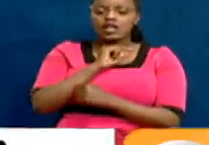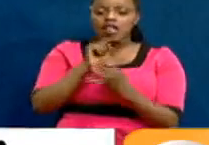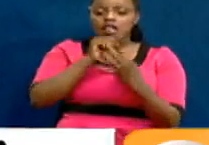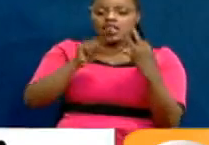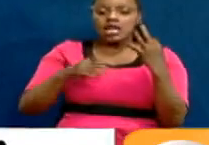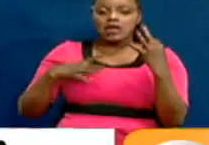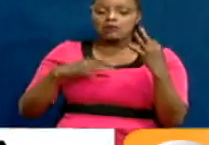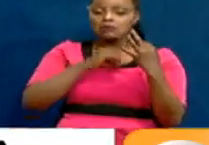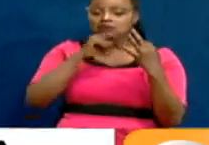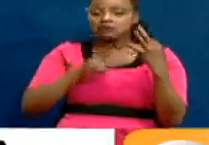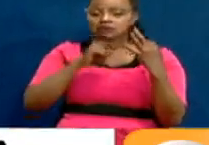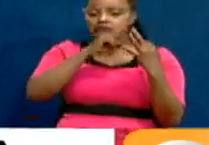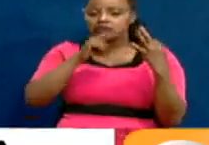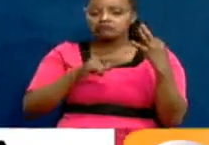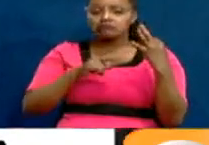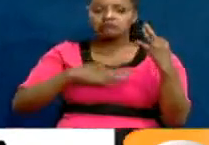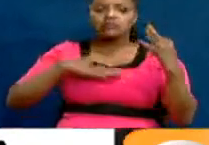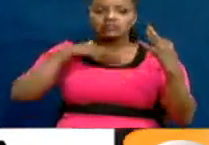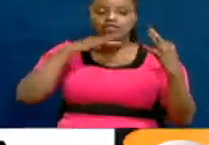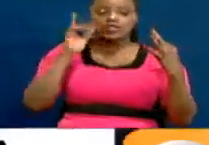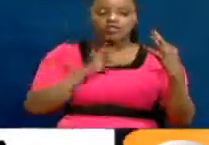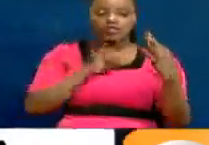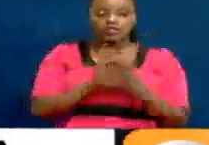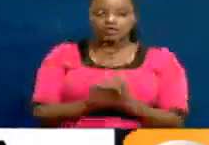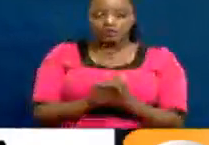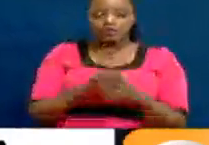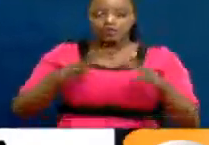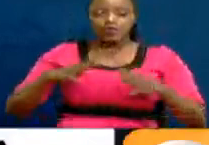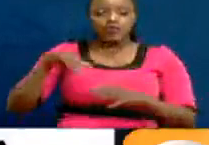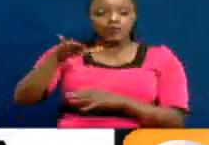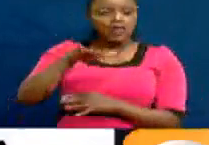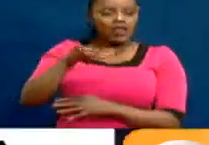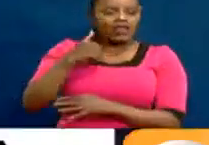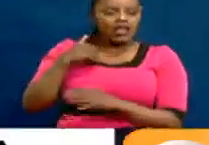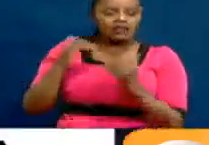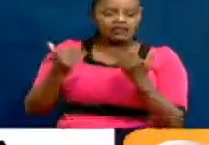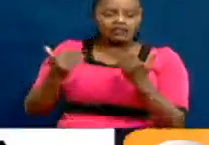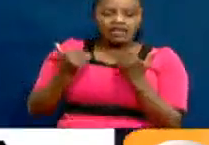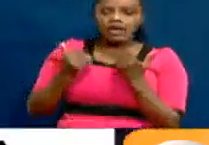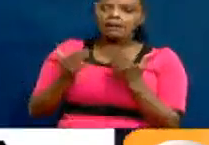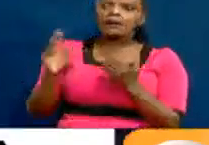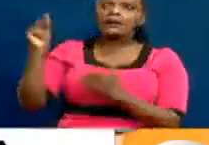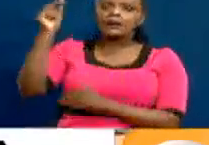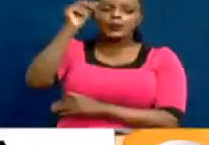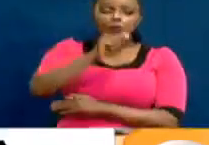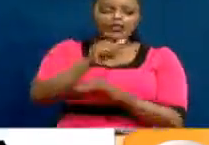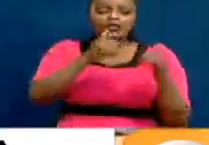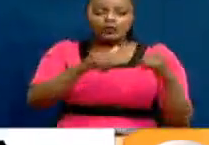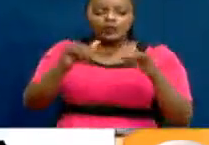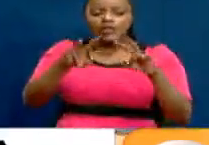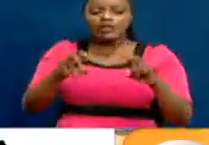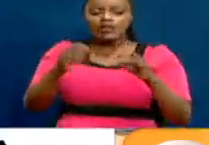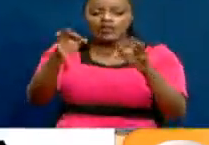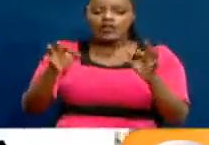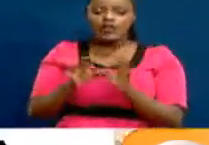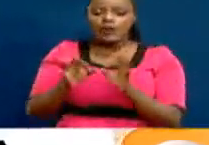watatu walifariki. Japo wakazi walilazimika kulala hapa usiku kucha, familia ya